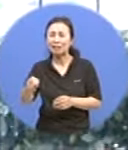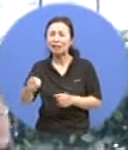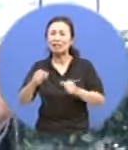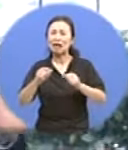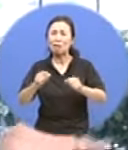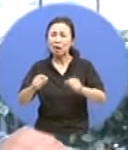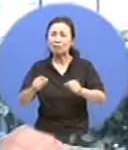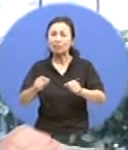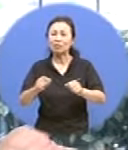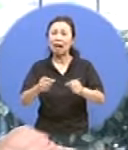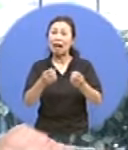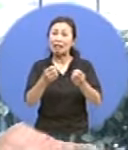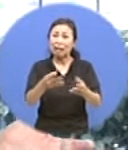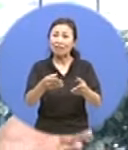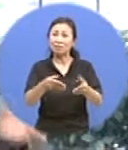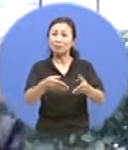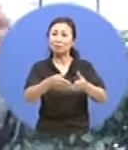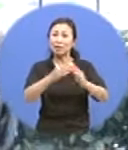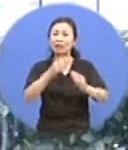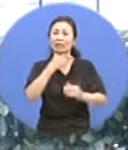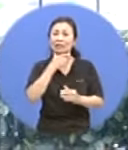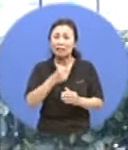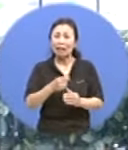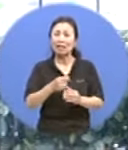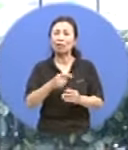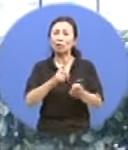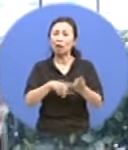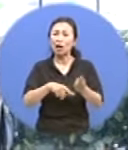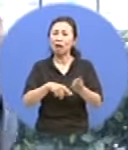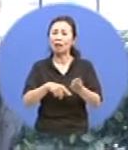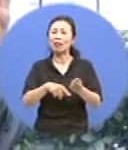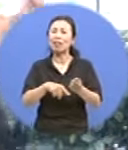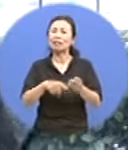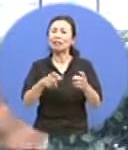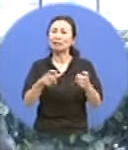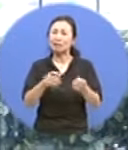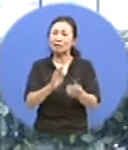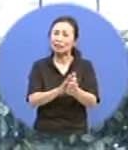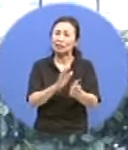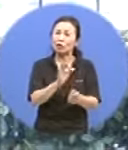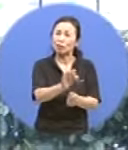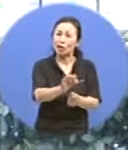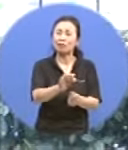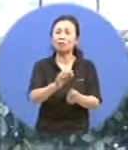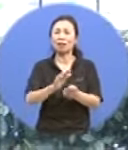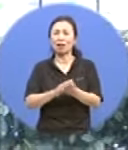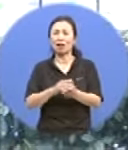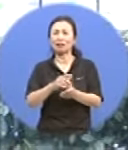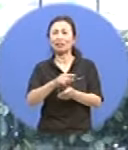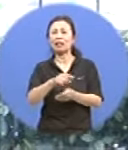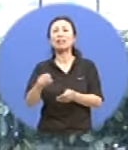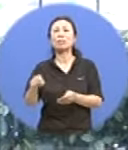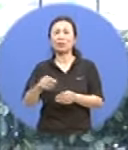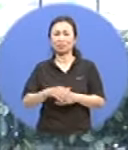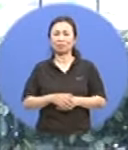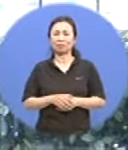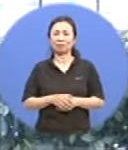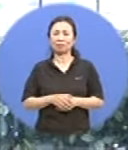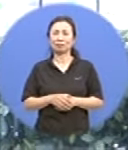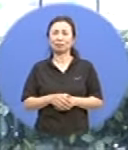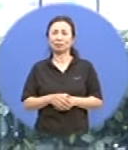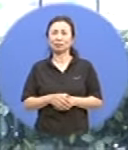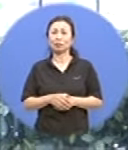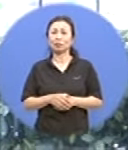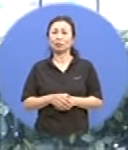なんかイノベーションをやりたいと言った時は、規模は小さいけれども少し助成を差し上げますよ。そういうのは何がいい